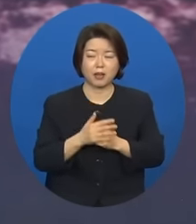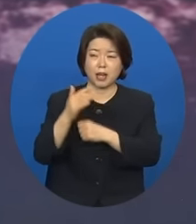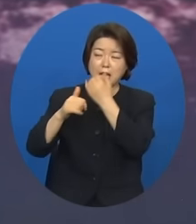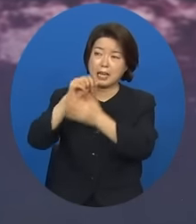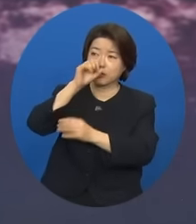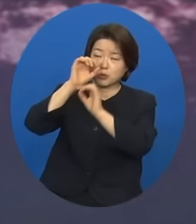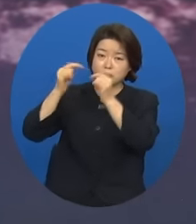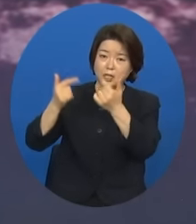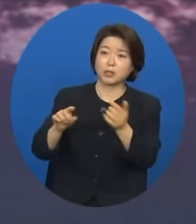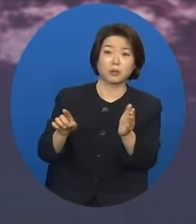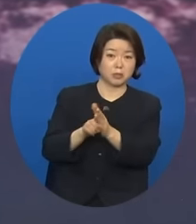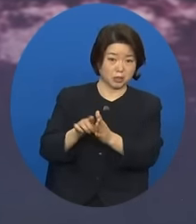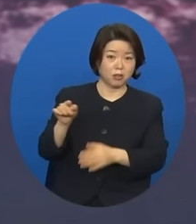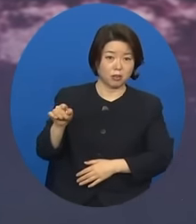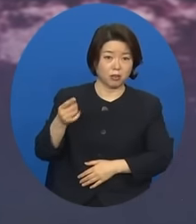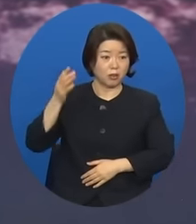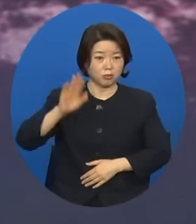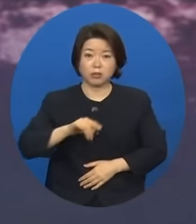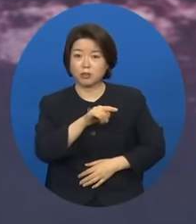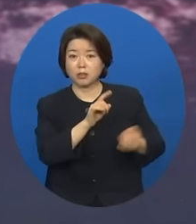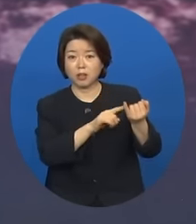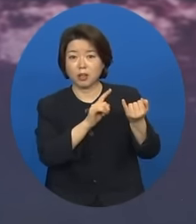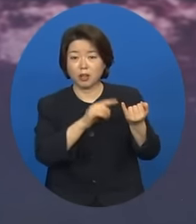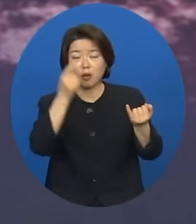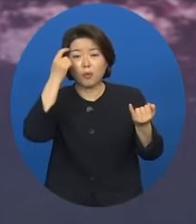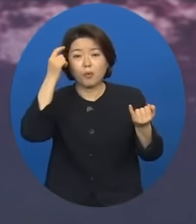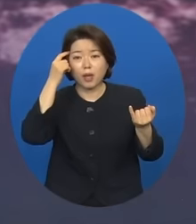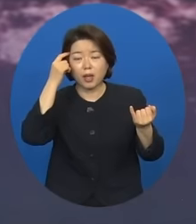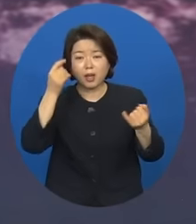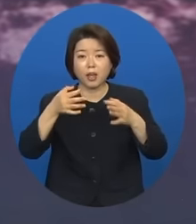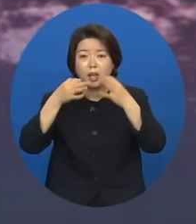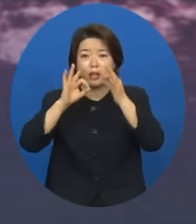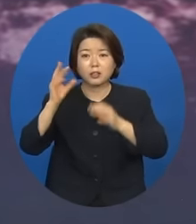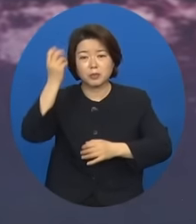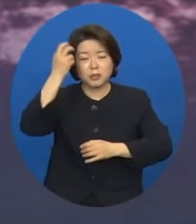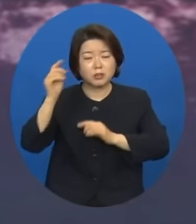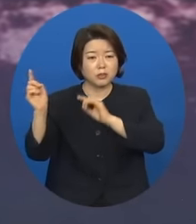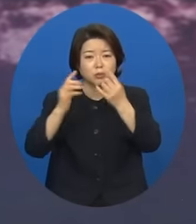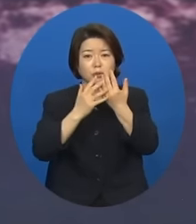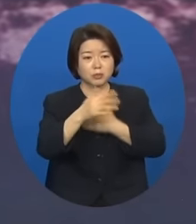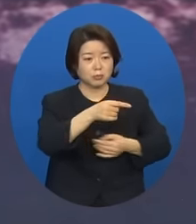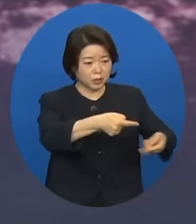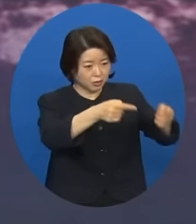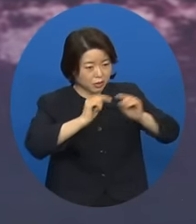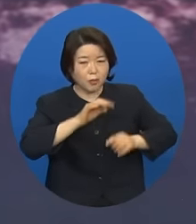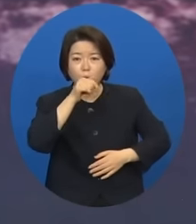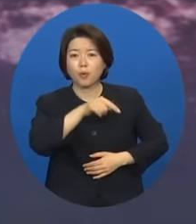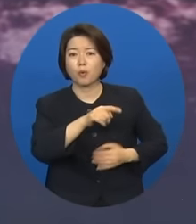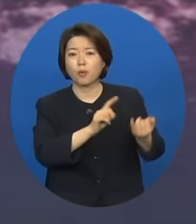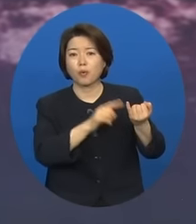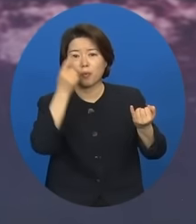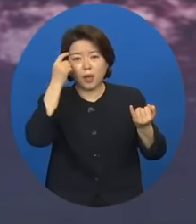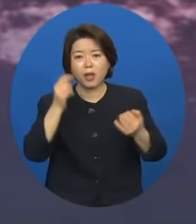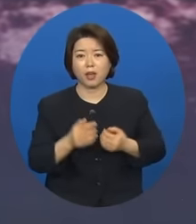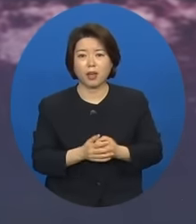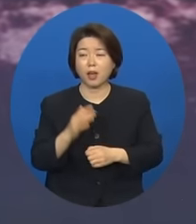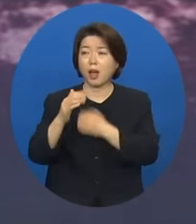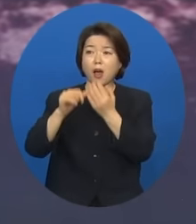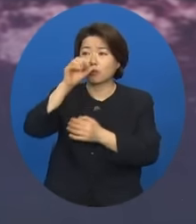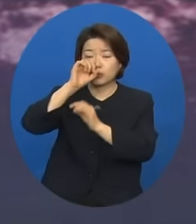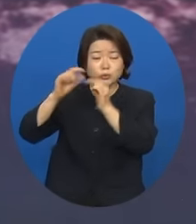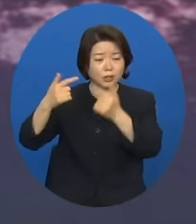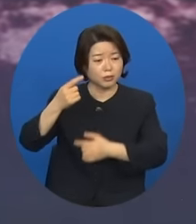않다라고 믿었다면 근데 왜 금녀 성전 접혀 오셨습니까 하나님이 선하지